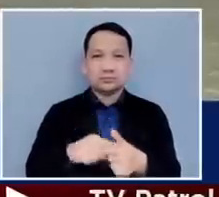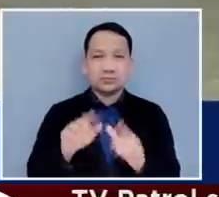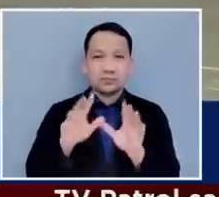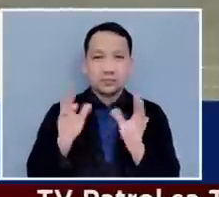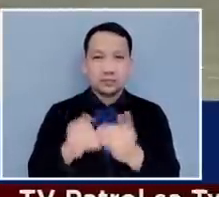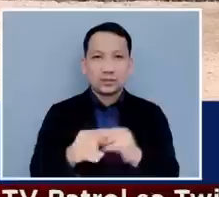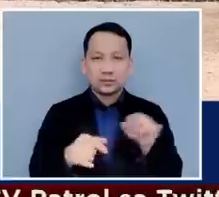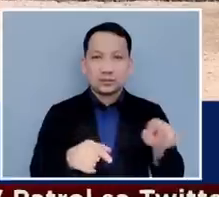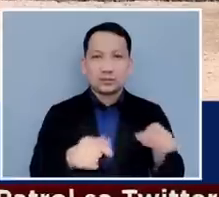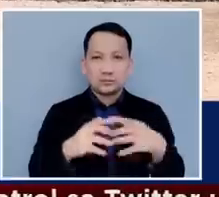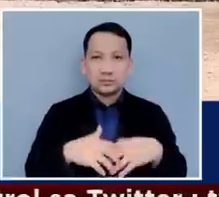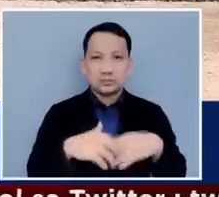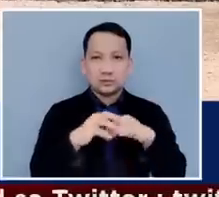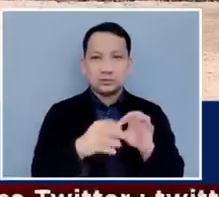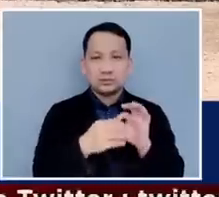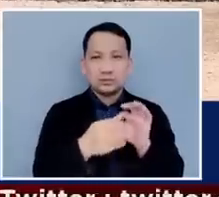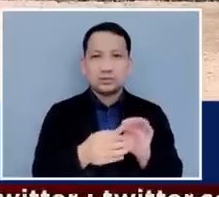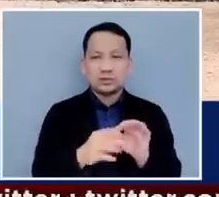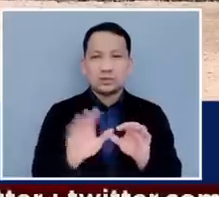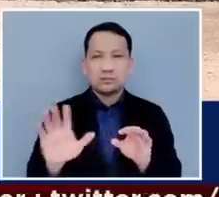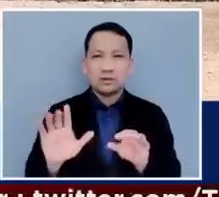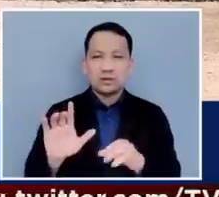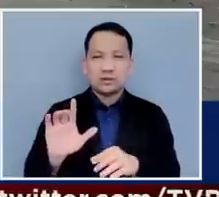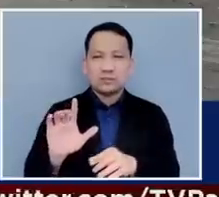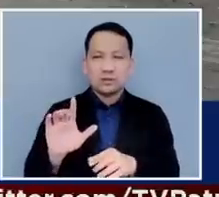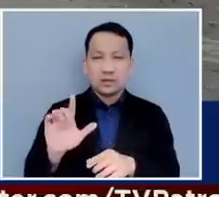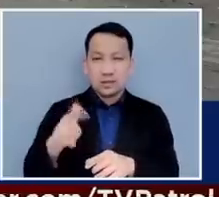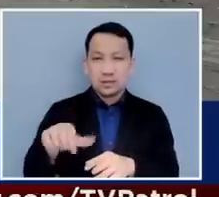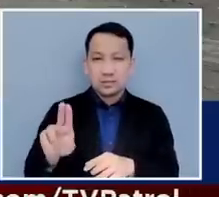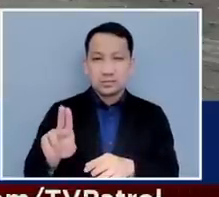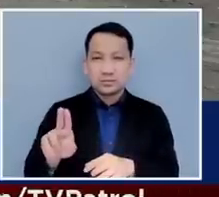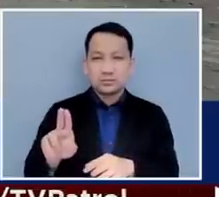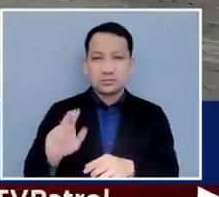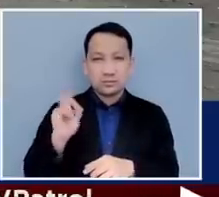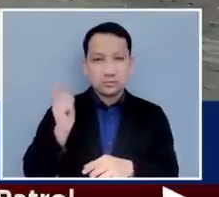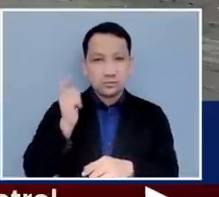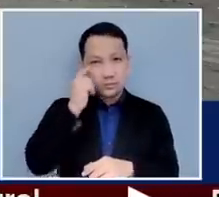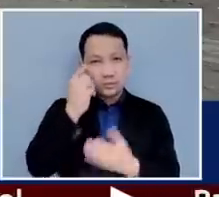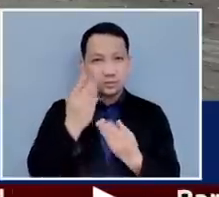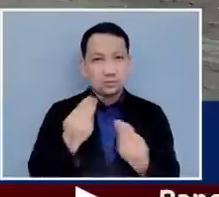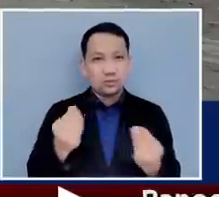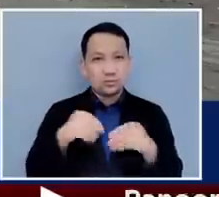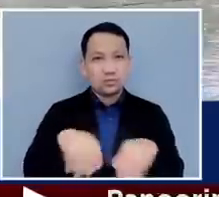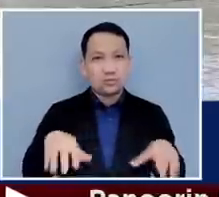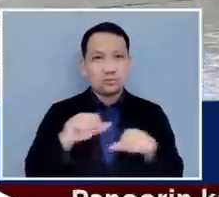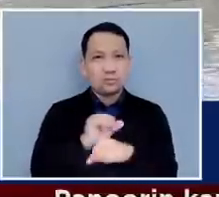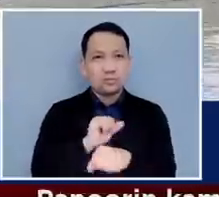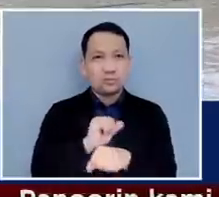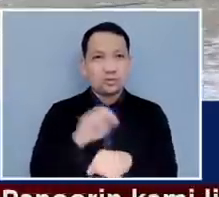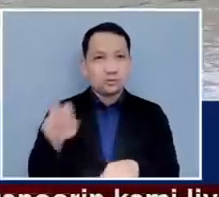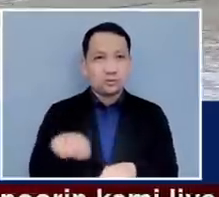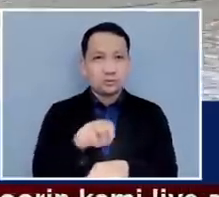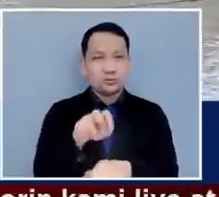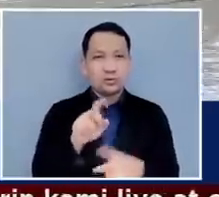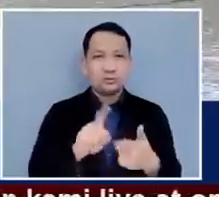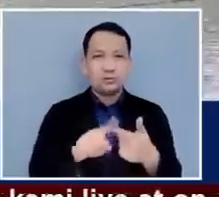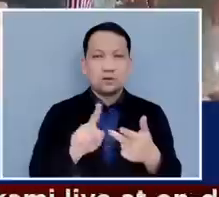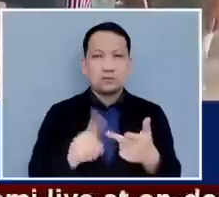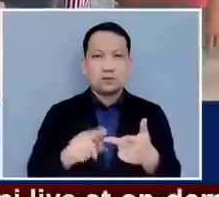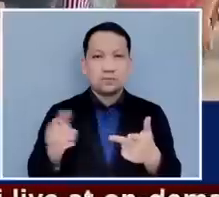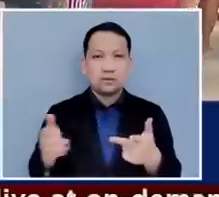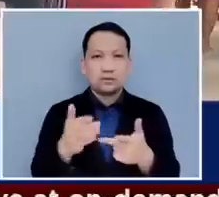mga establishmento at mga lokal na pamahalaan, mga nawala ng kabuhayan sa turismo at mga